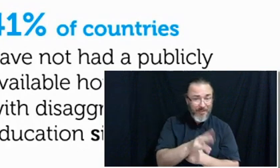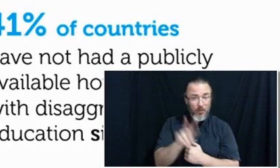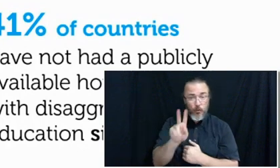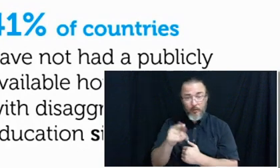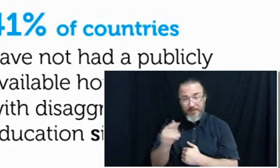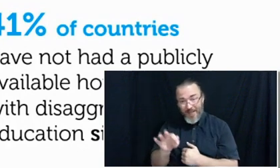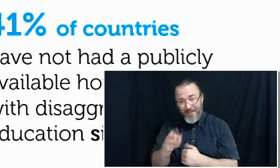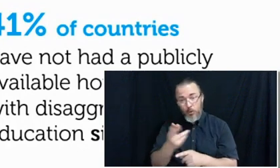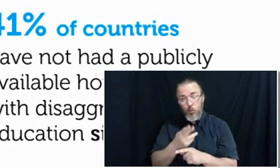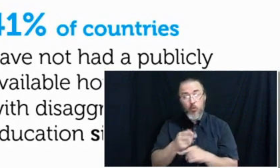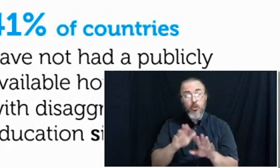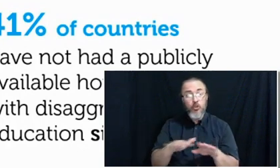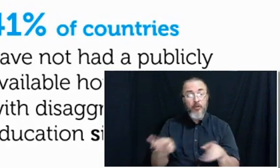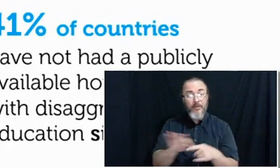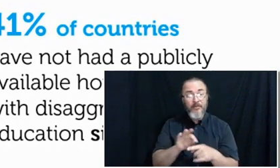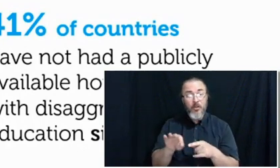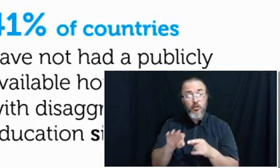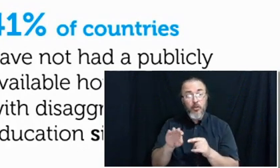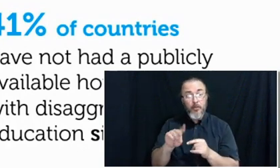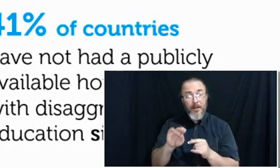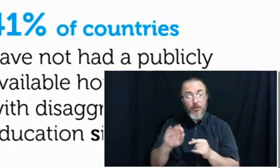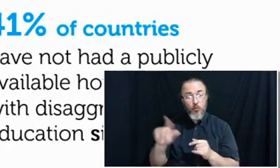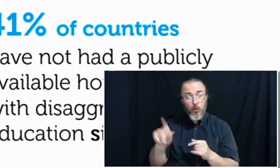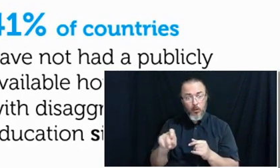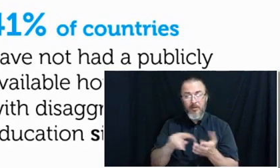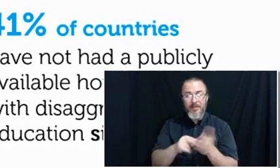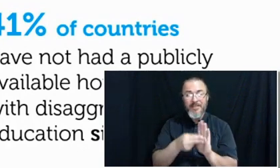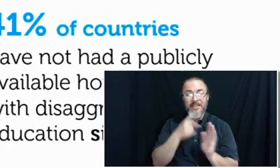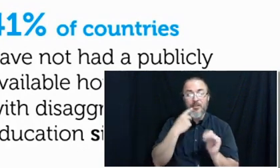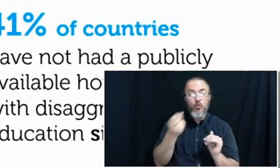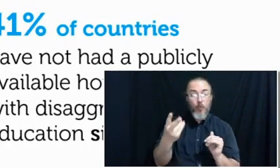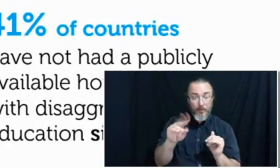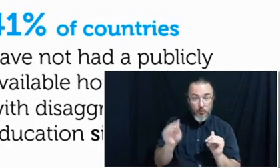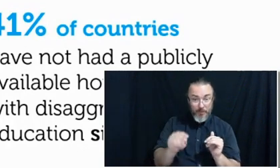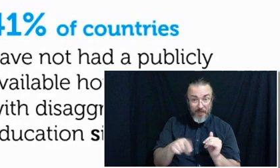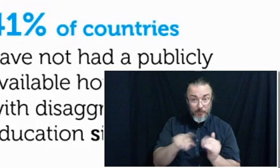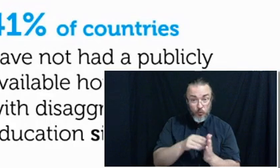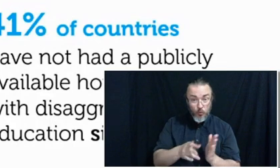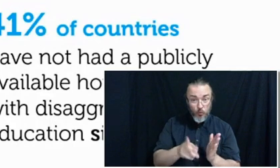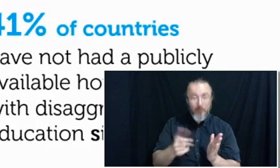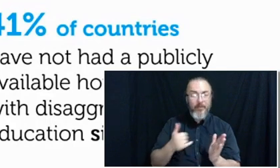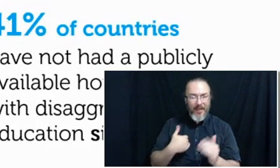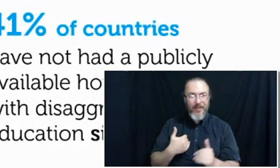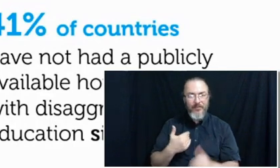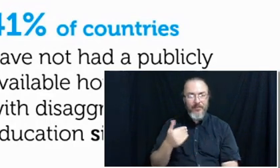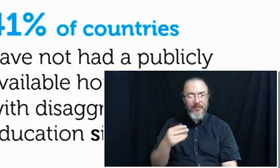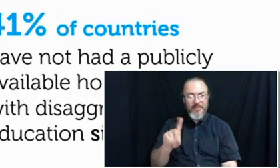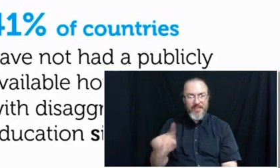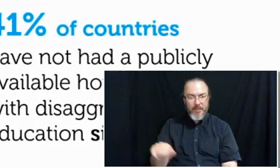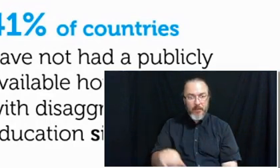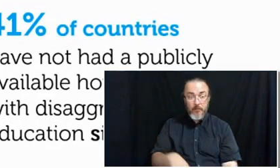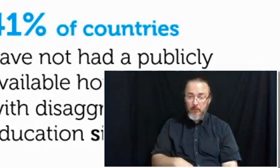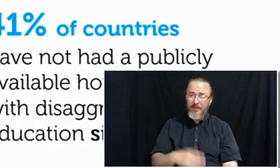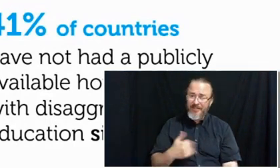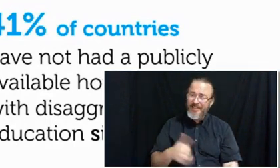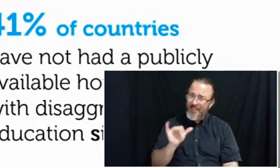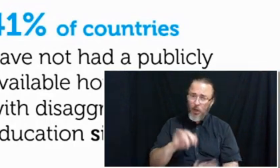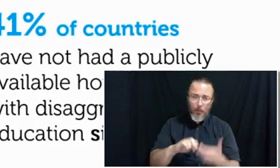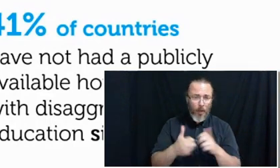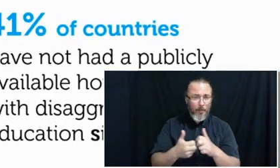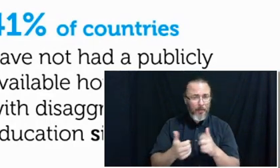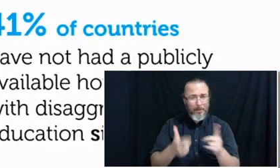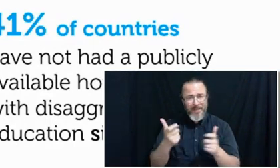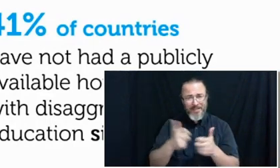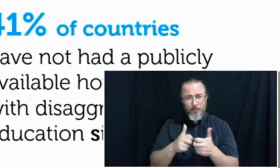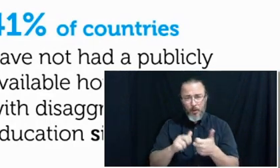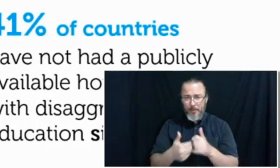2017-2019 en utilisant le module de fonctionnement de l'enfant indiquent que 12% des enfants ont un handicap. Mais de grandes différences persistent. Certains pays